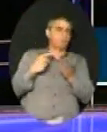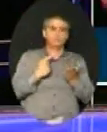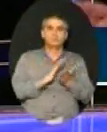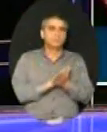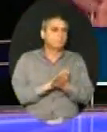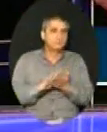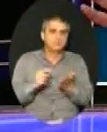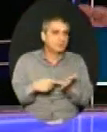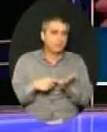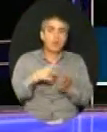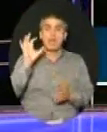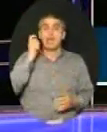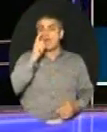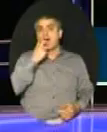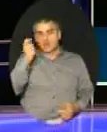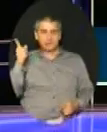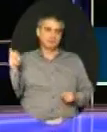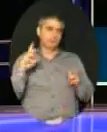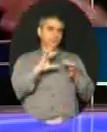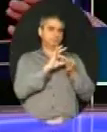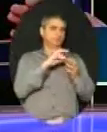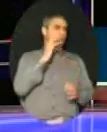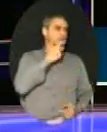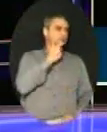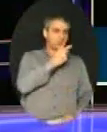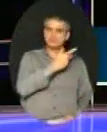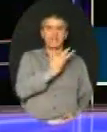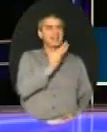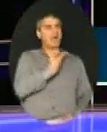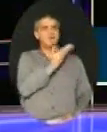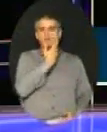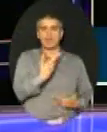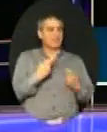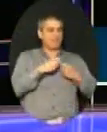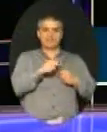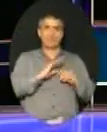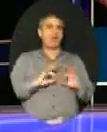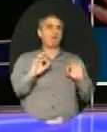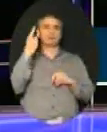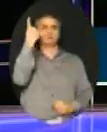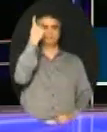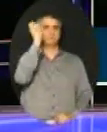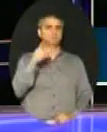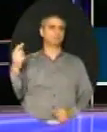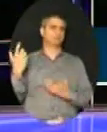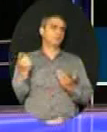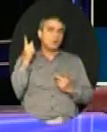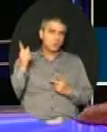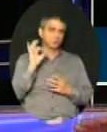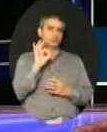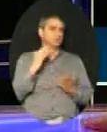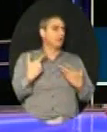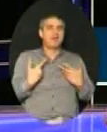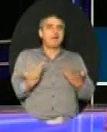פשוטה. אריה דרי זה שס, ושס זה אריה דרי. אין היום הרב עובדיה, אין היום חברי כנסת, אין אף אחד היום. לכן אריה דרי זה שס, אין